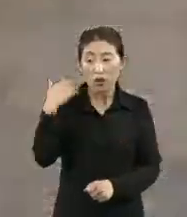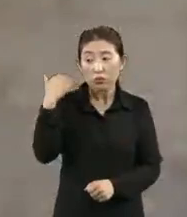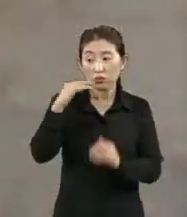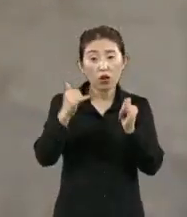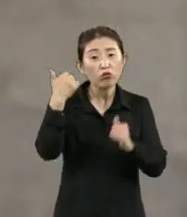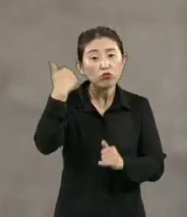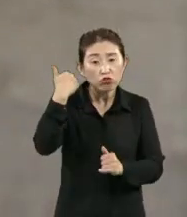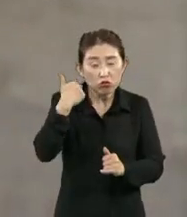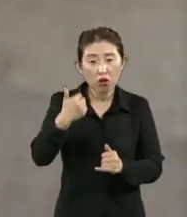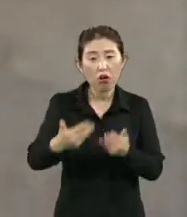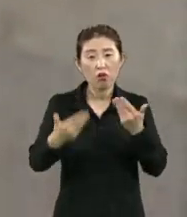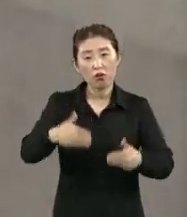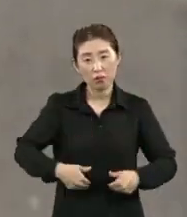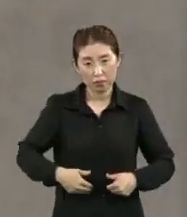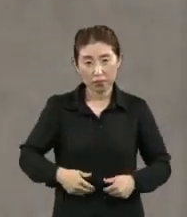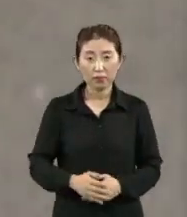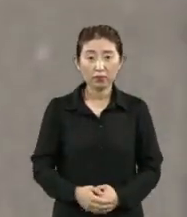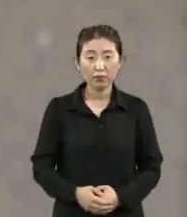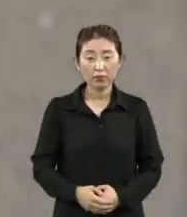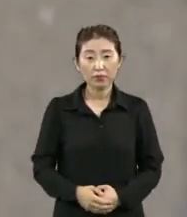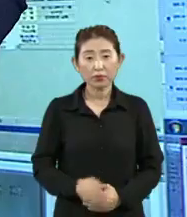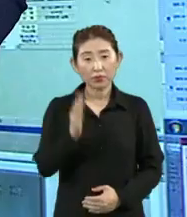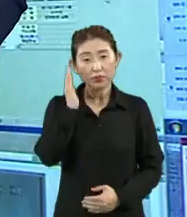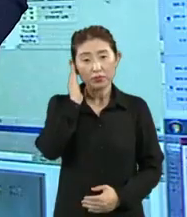할 것으로 보입니다.